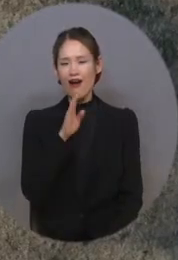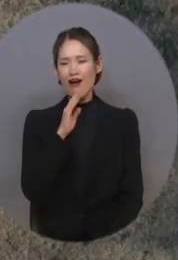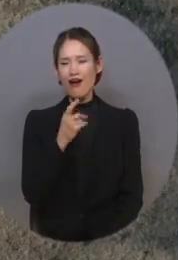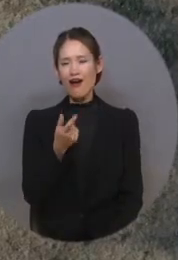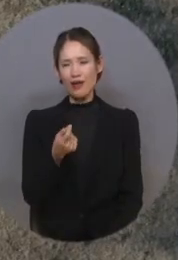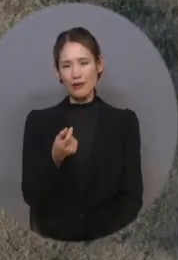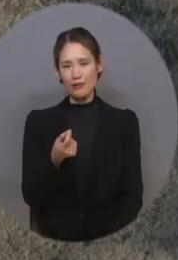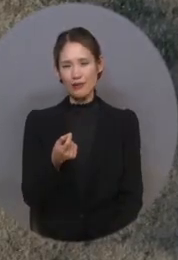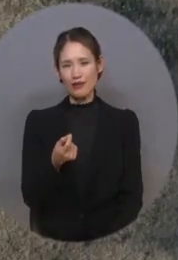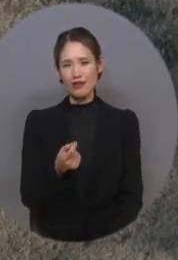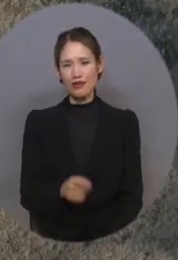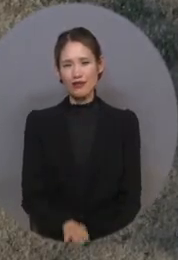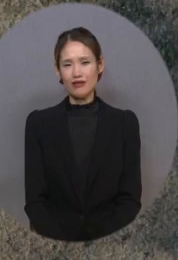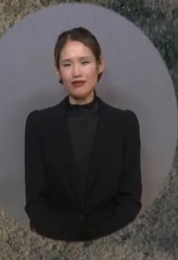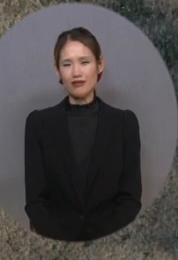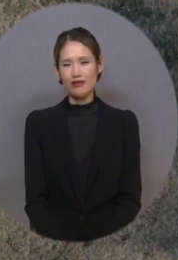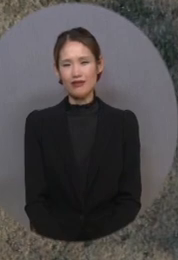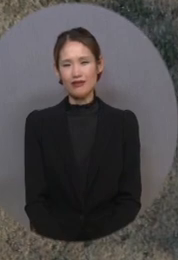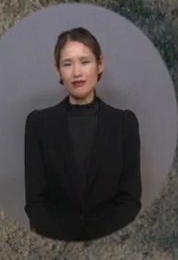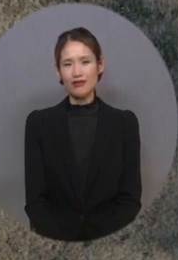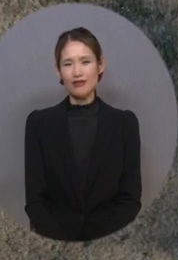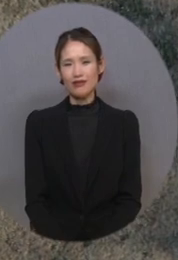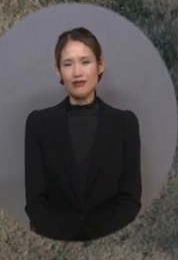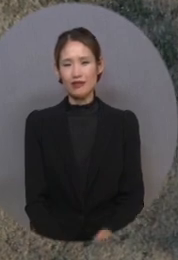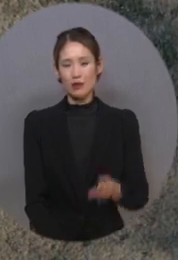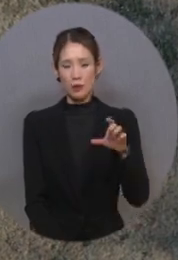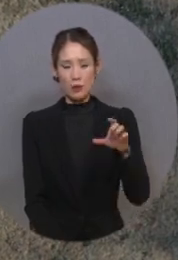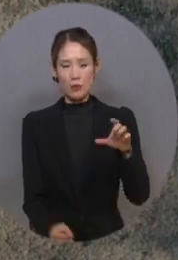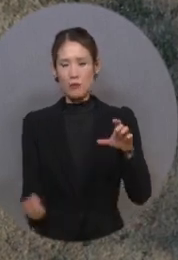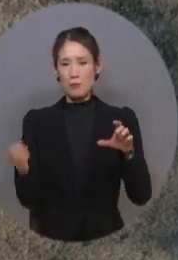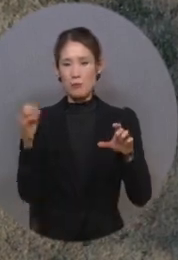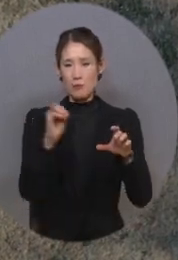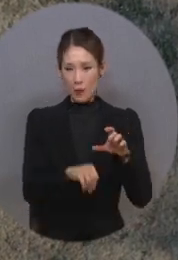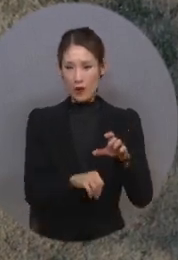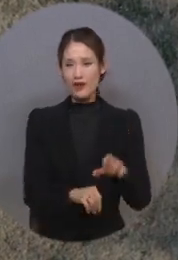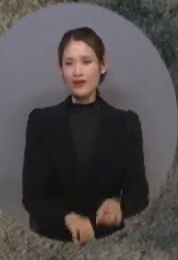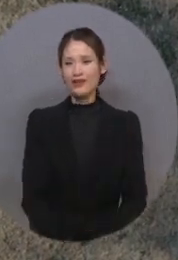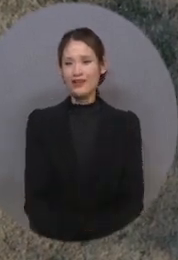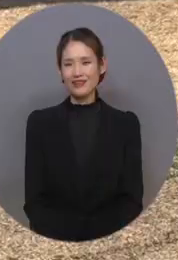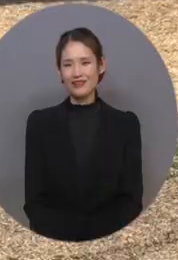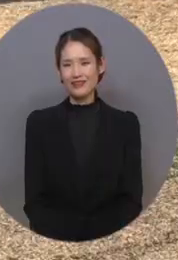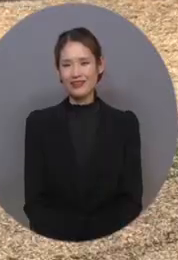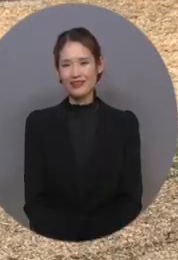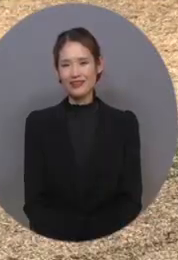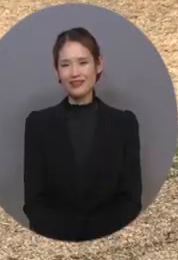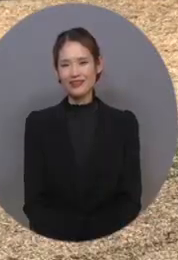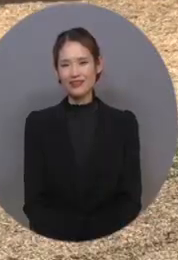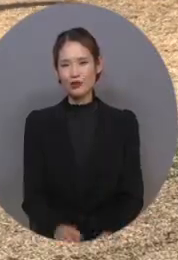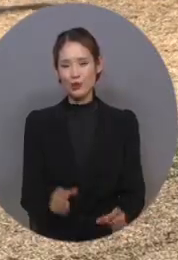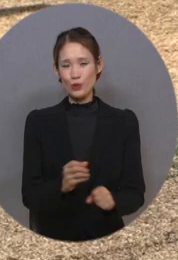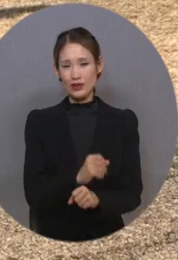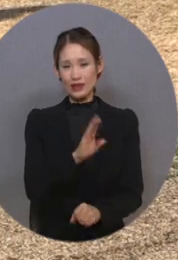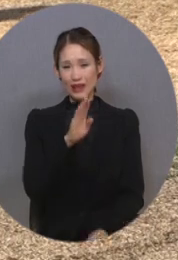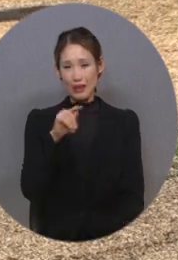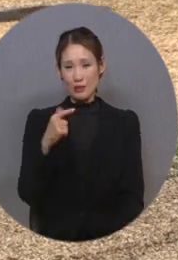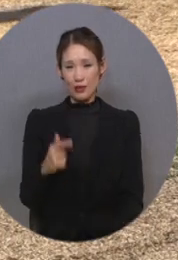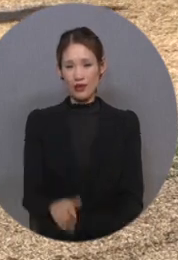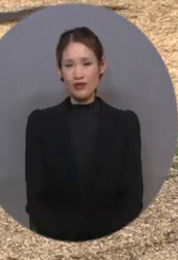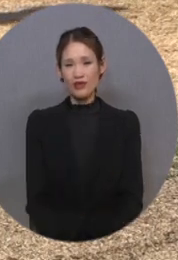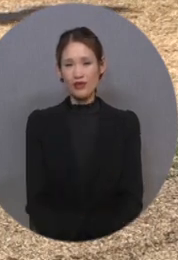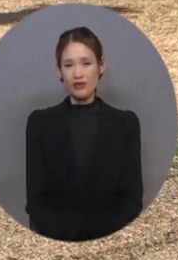진짜 잘했어요. 와, 이거 딱 여기 너무 좋은데. 어떻게 제가 많았는데. 이게 지금 네 번에 들어가는 거지? 네네. 내리막이야 한 여기까지만